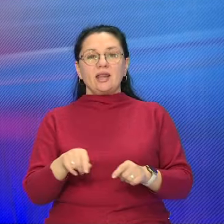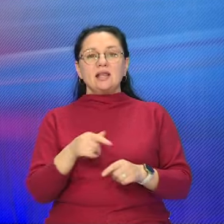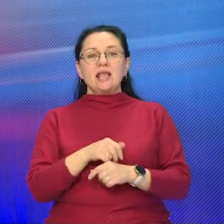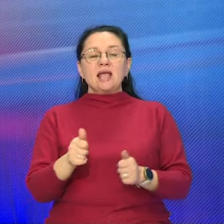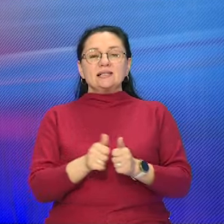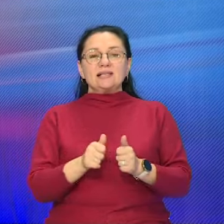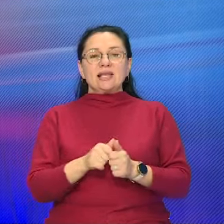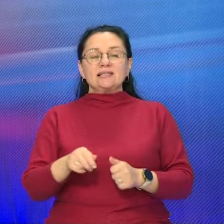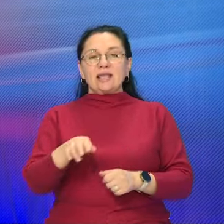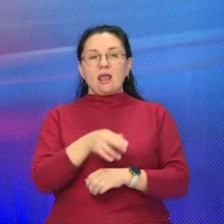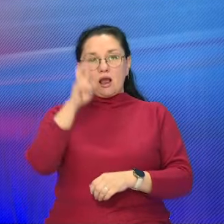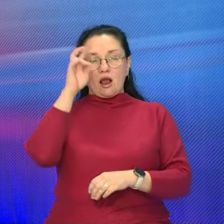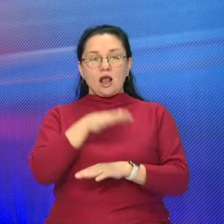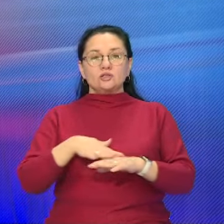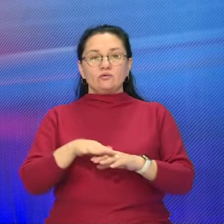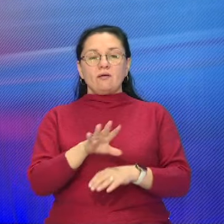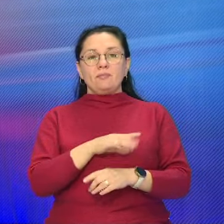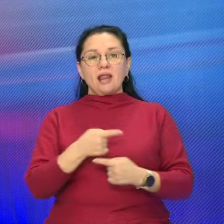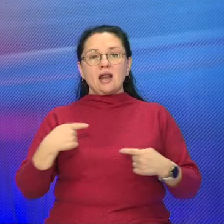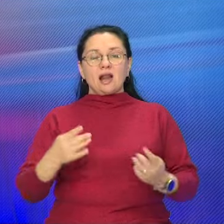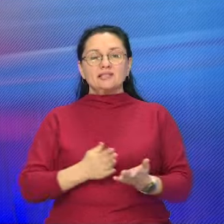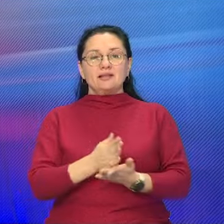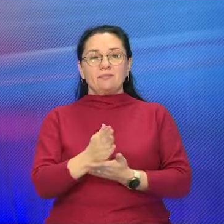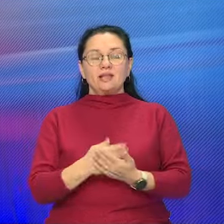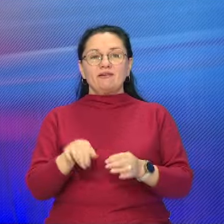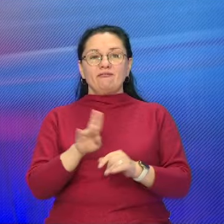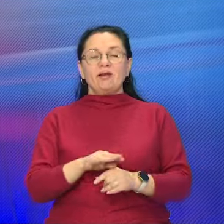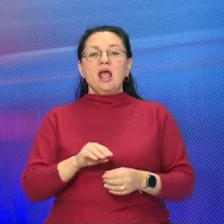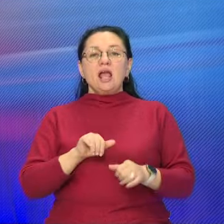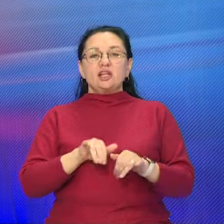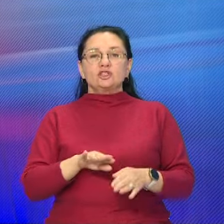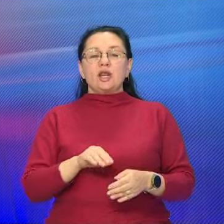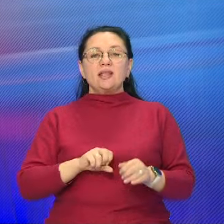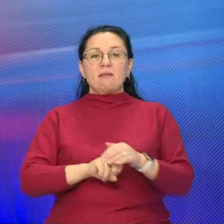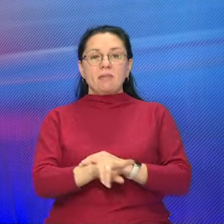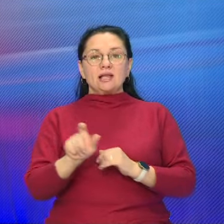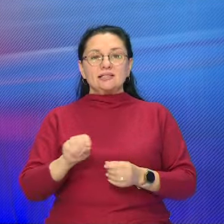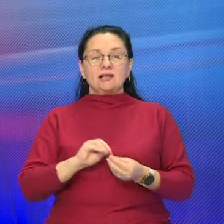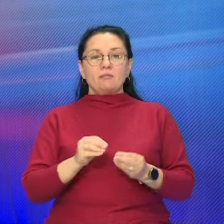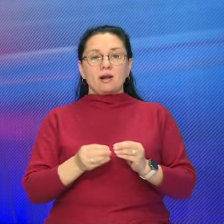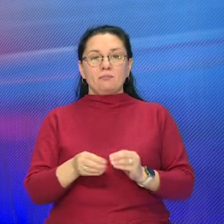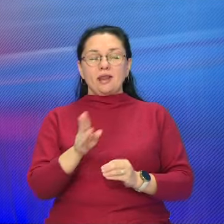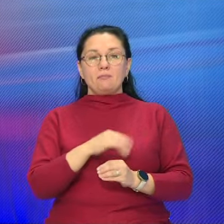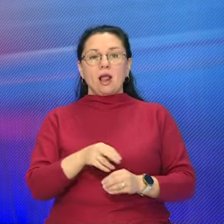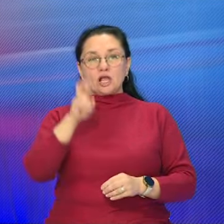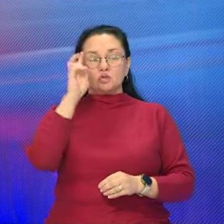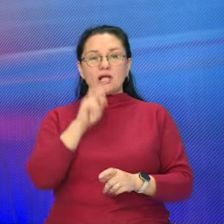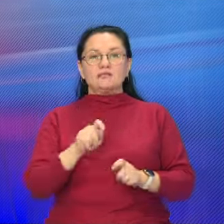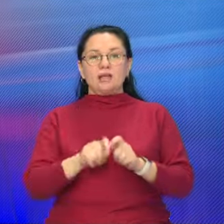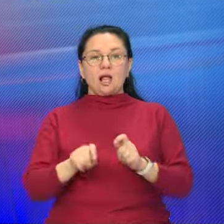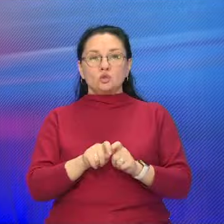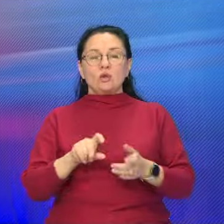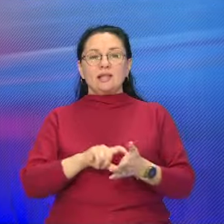краины протягивают применять радикальные методы вырашения миграционной проблемы. По информации Держпогранкомитета Беларуси,